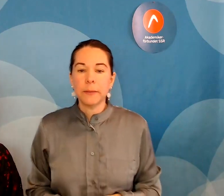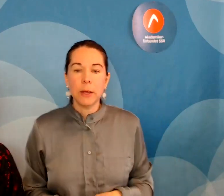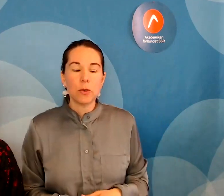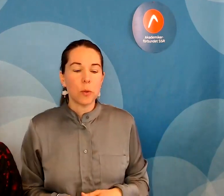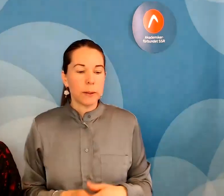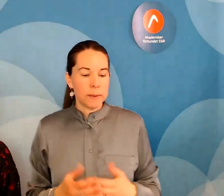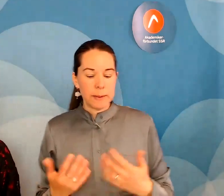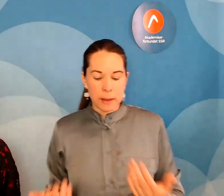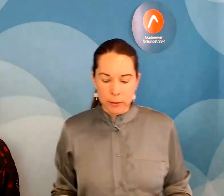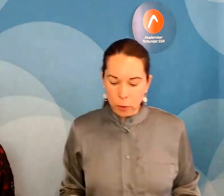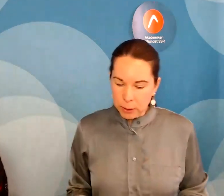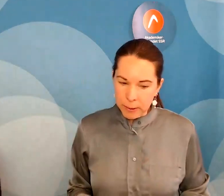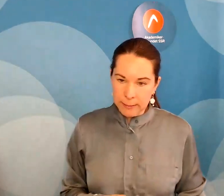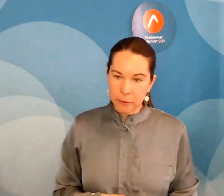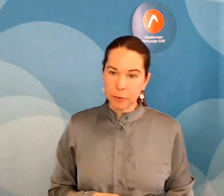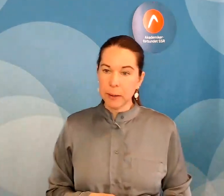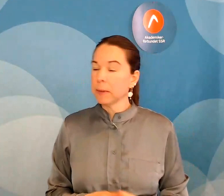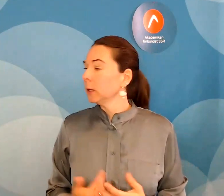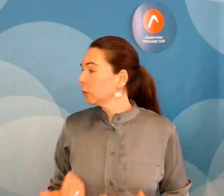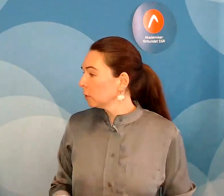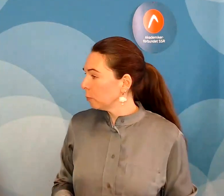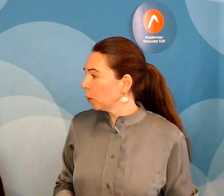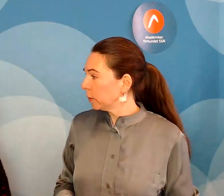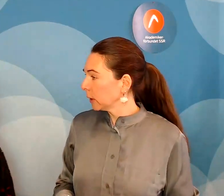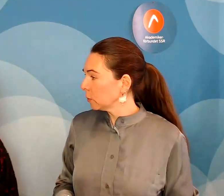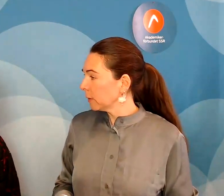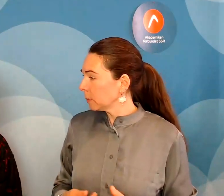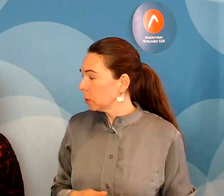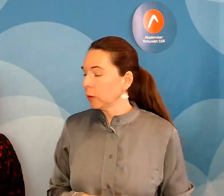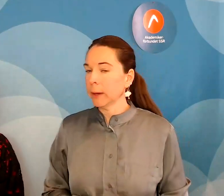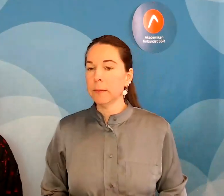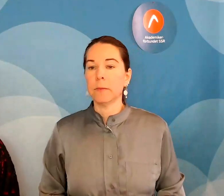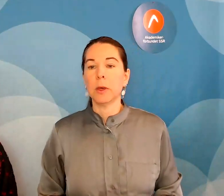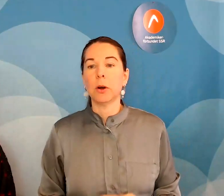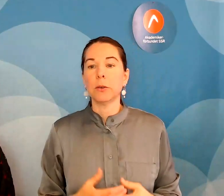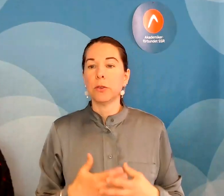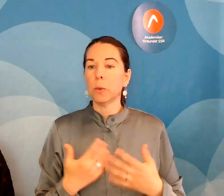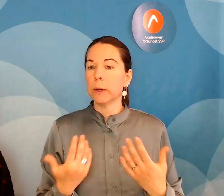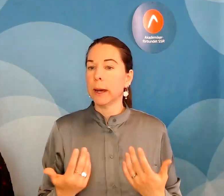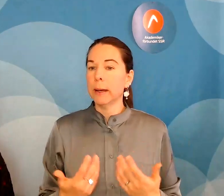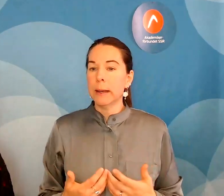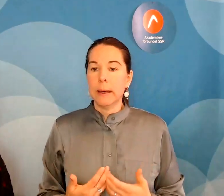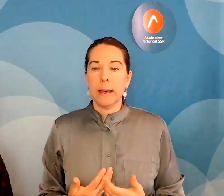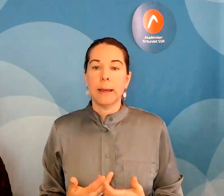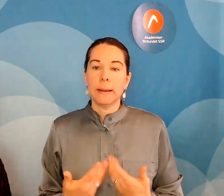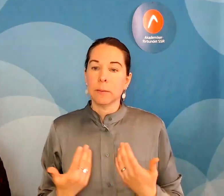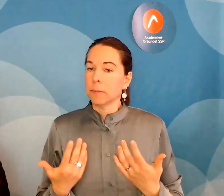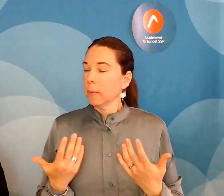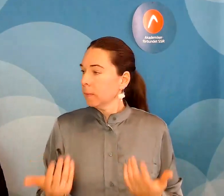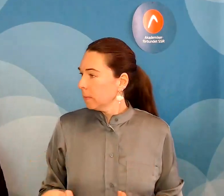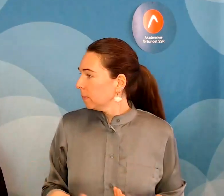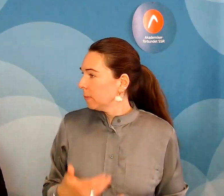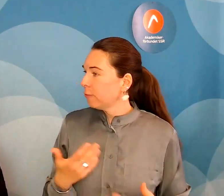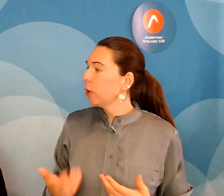Och det är ju så att man säger att ålder är bara en siffra, men det är någonting som påverkar oss väldigt mycket. Vi har stora